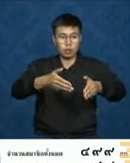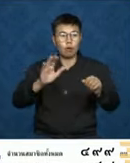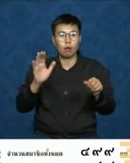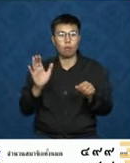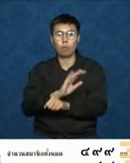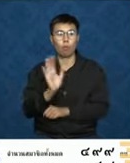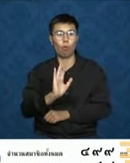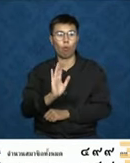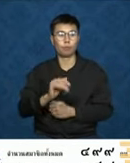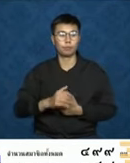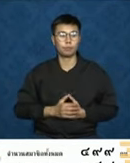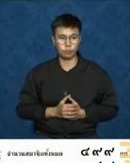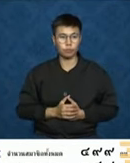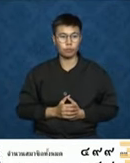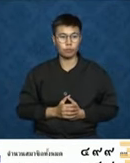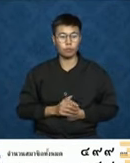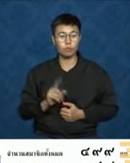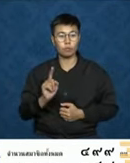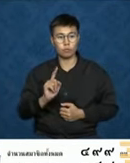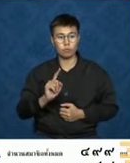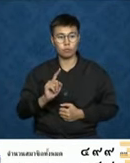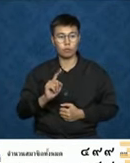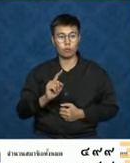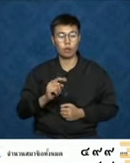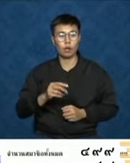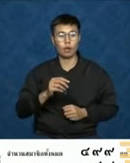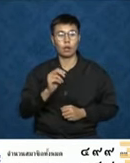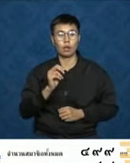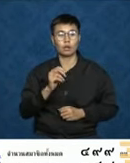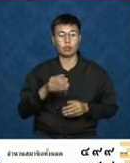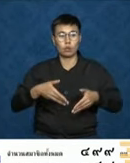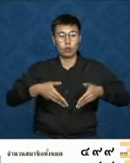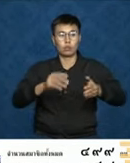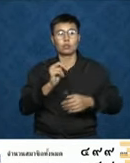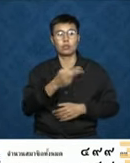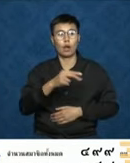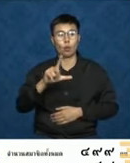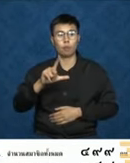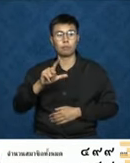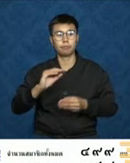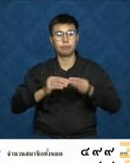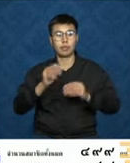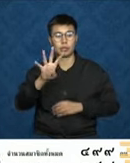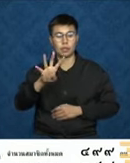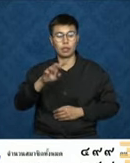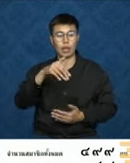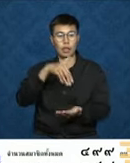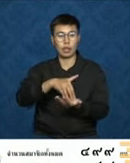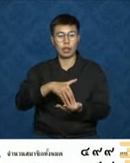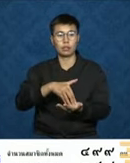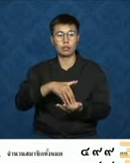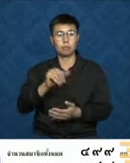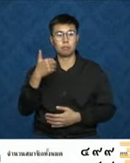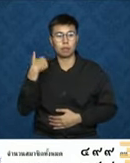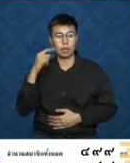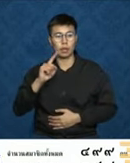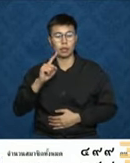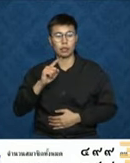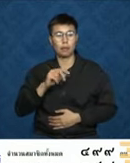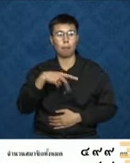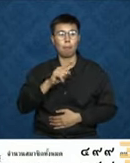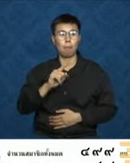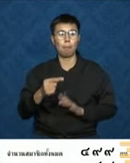พอครับท่านประธานโดยเฉพาะบนถนนทางหลวงหมายเลข 4ที่เป็นเส้นทางหลักผ่านตัวเมืองปานบุรี